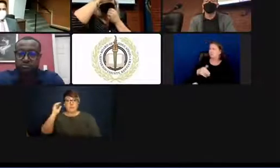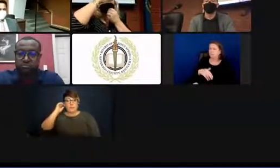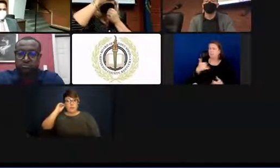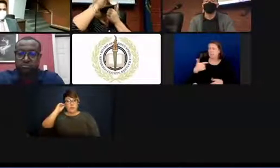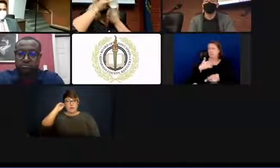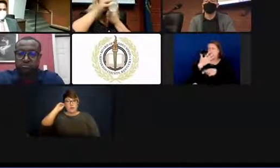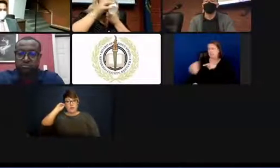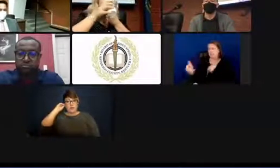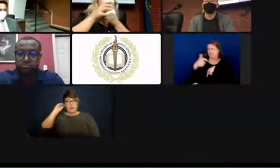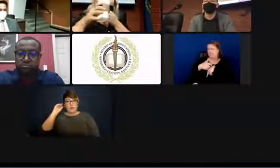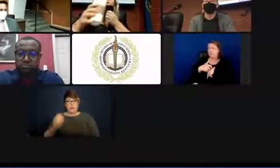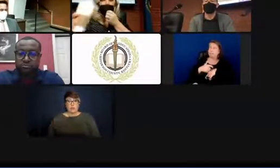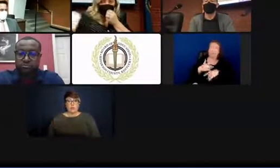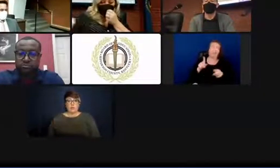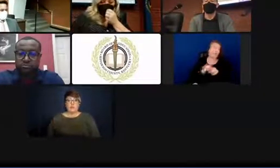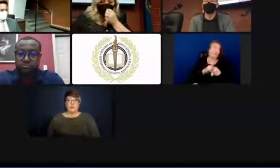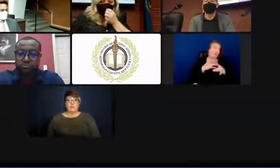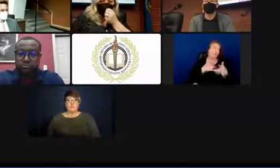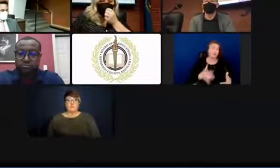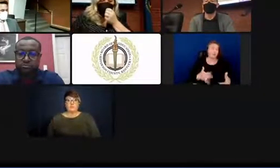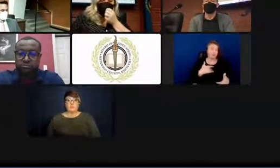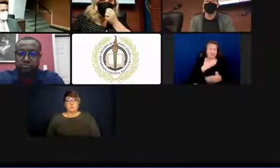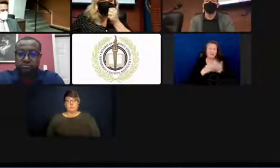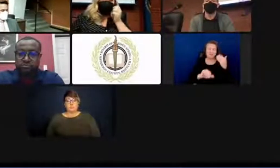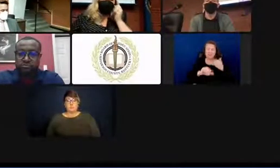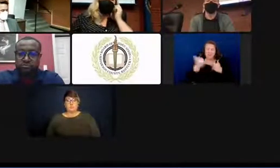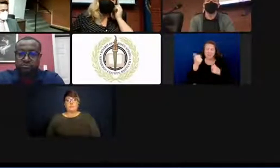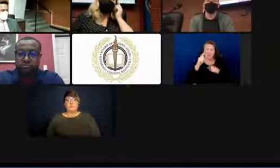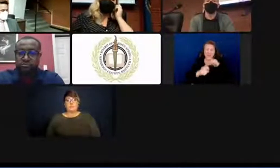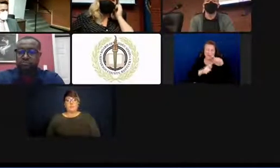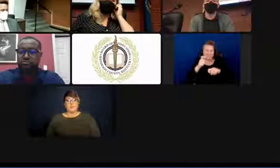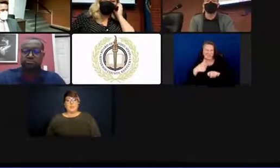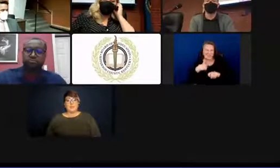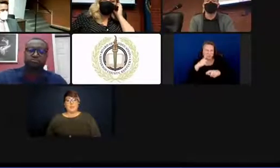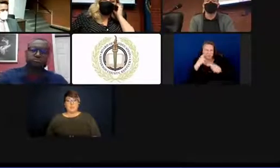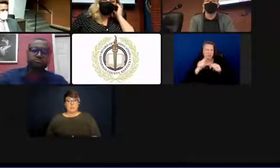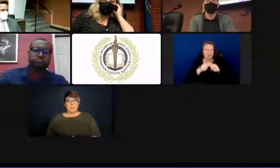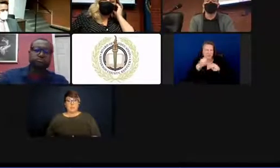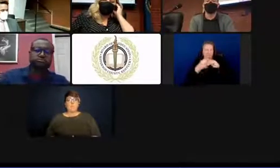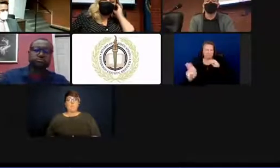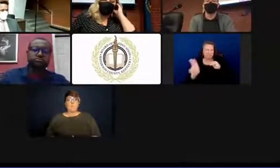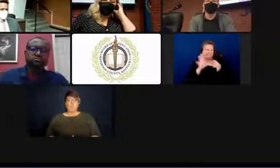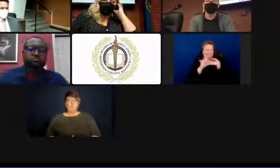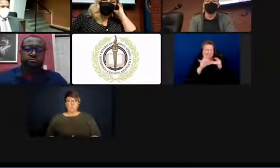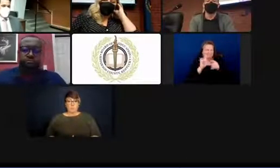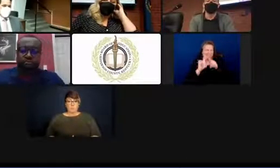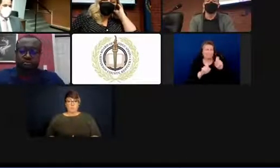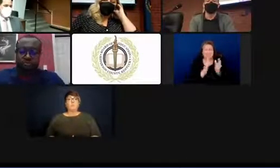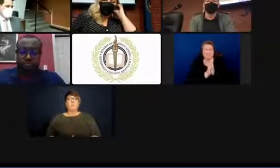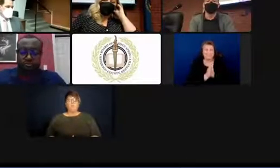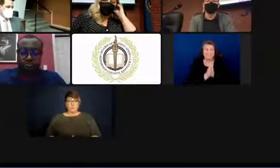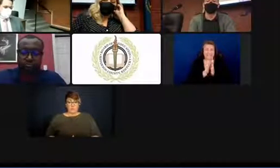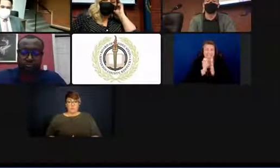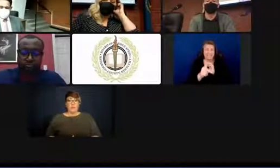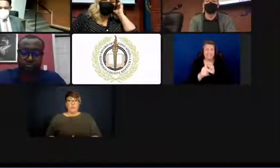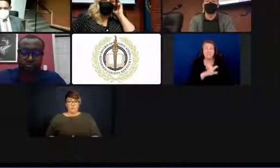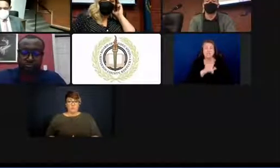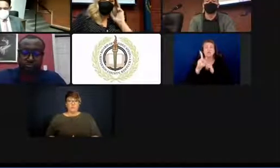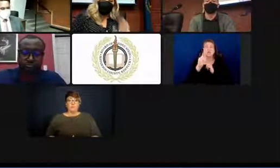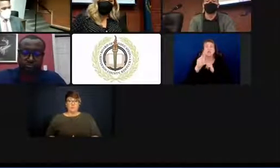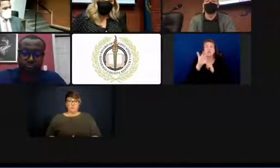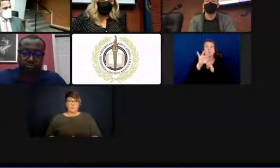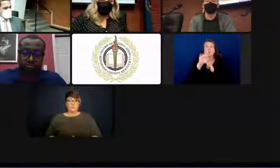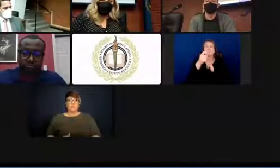tufanye mazungumzo na wadau wengine. Nina maswali mengi kwa kweli, lakini muda